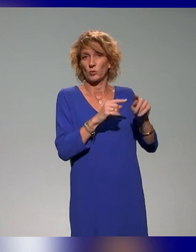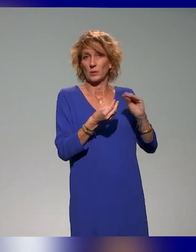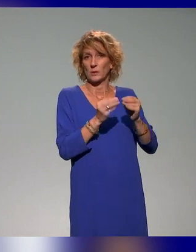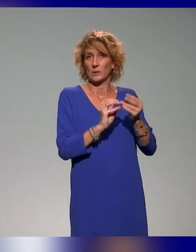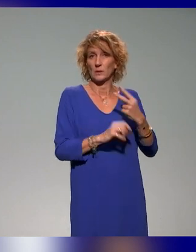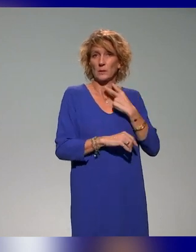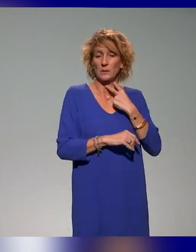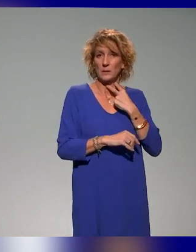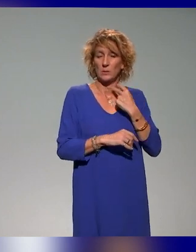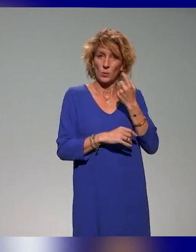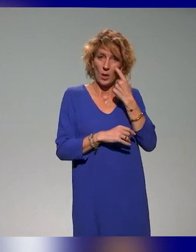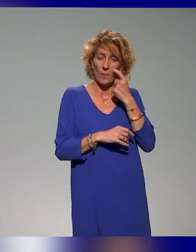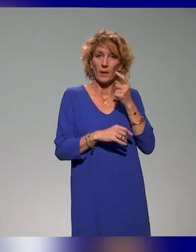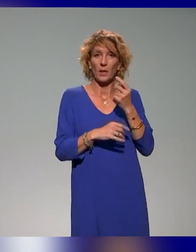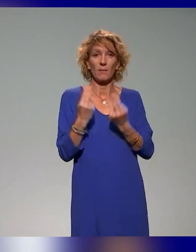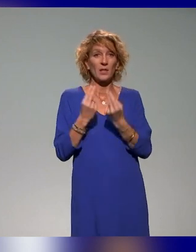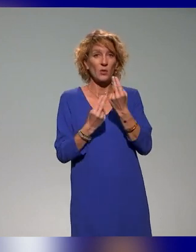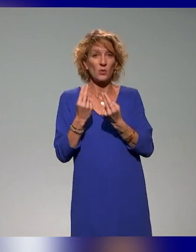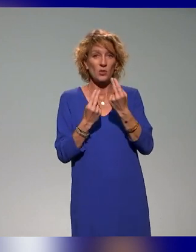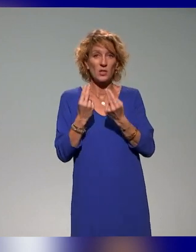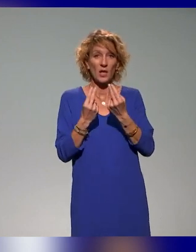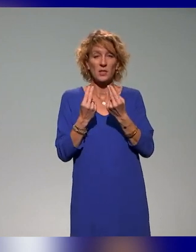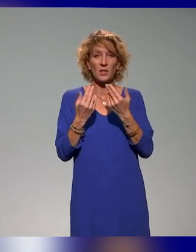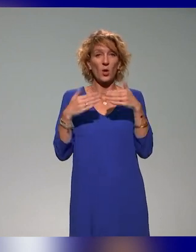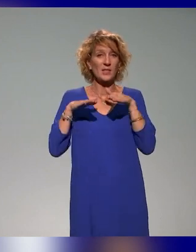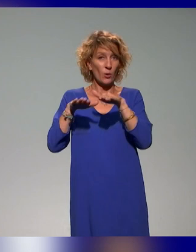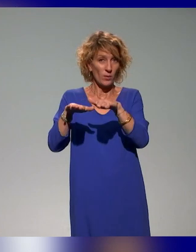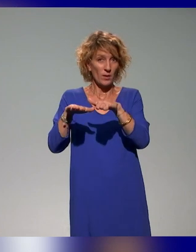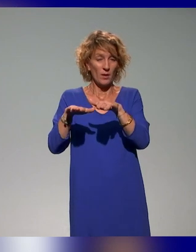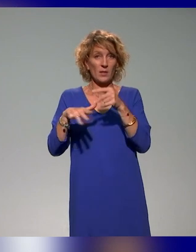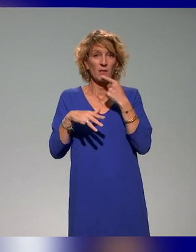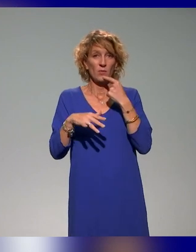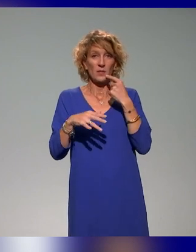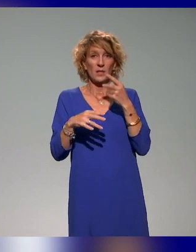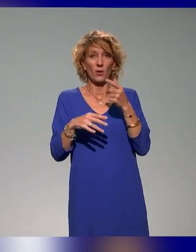Pierre, notamment le chat en synchrone, où on a bombardé Pierre avec